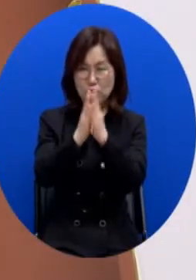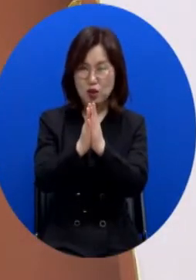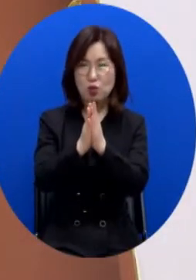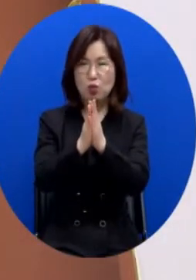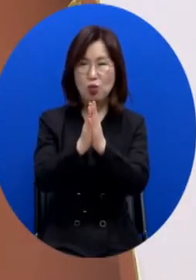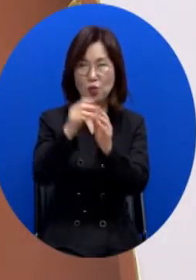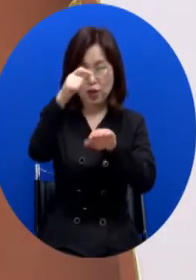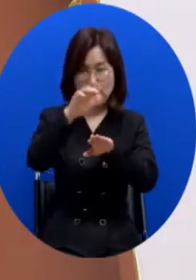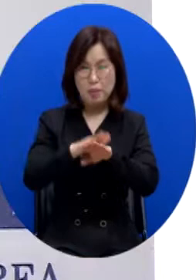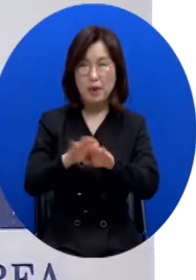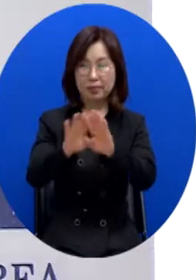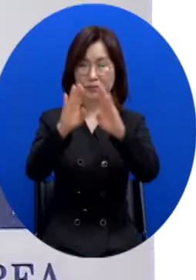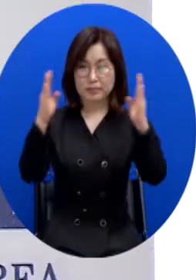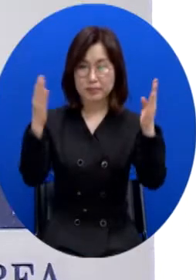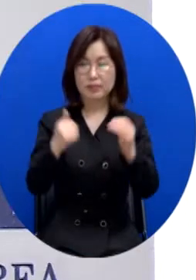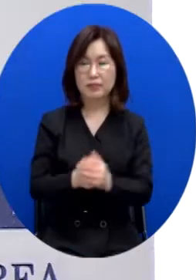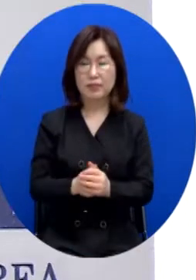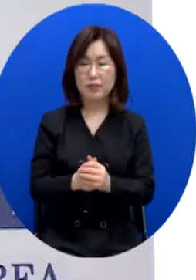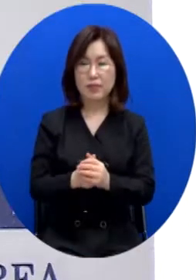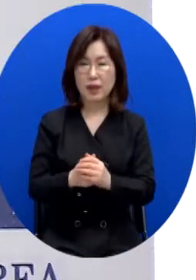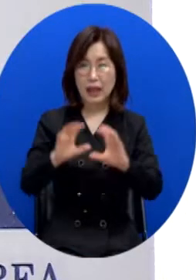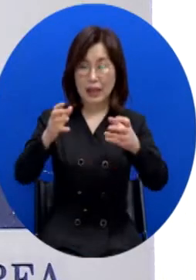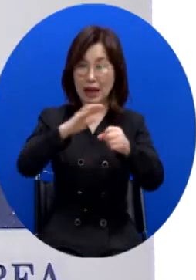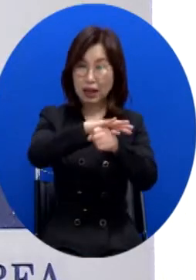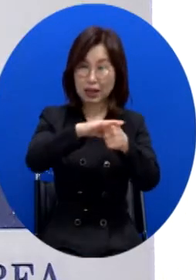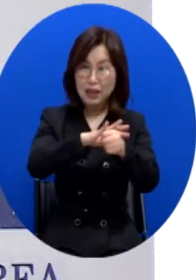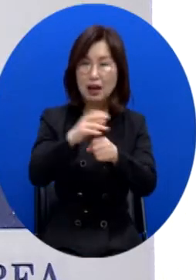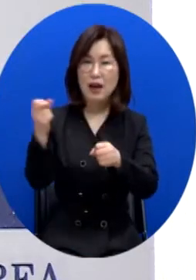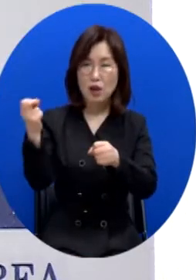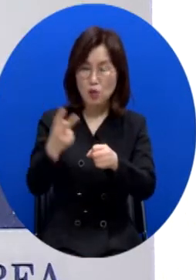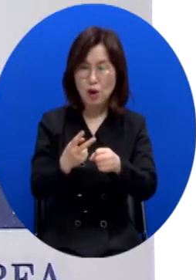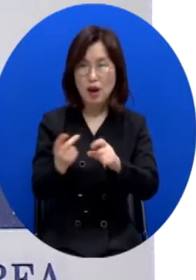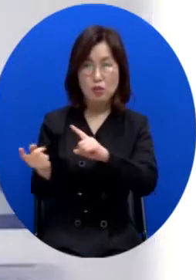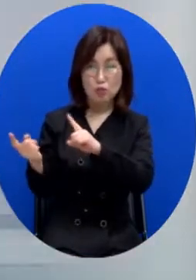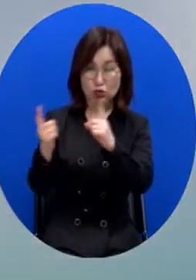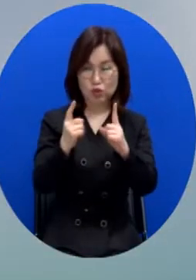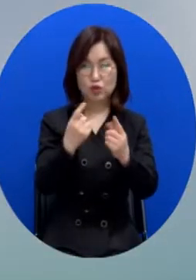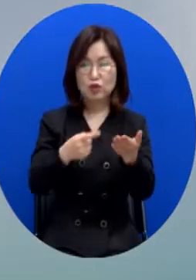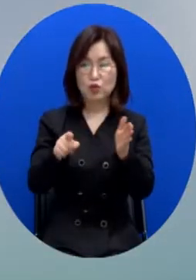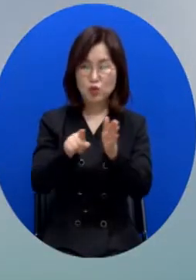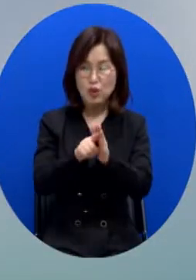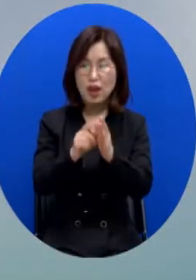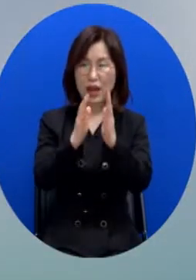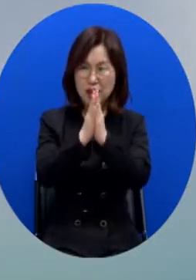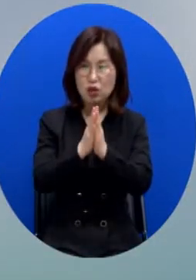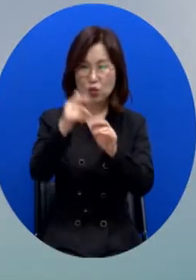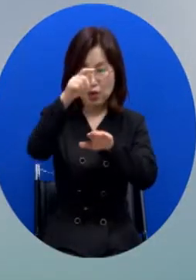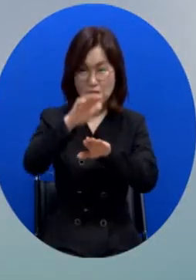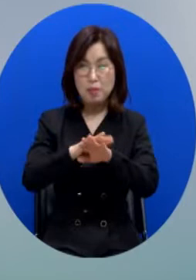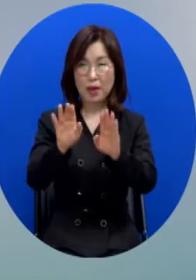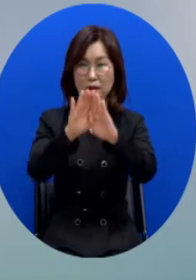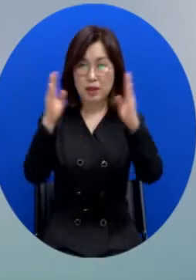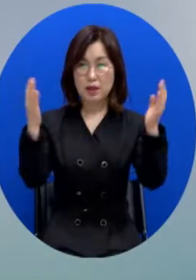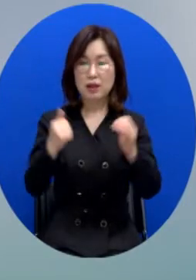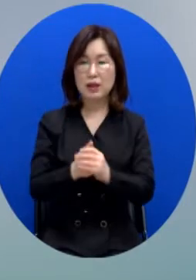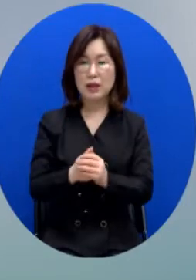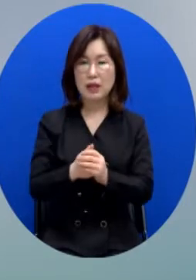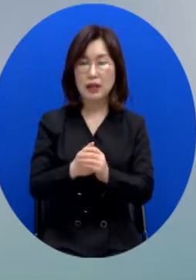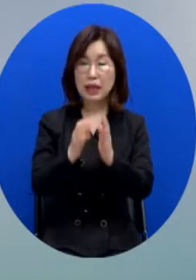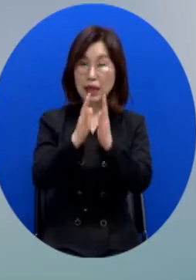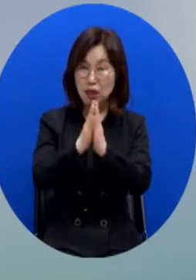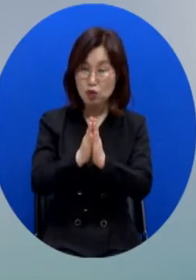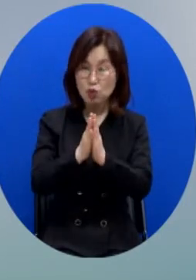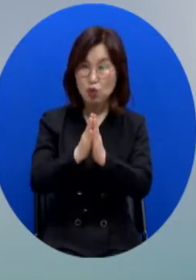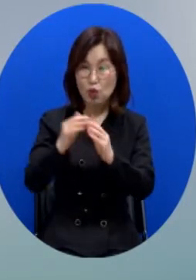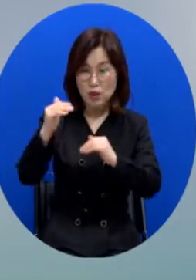1장 좋은 애국 정신을 고취하고 다음세대 부흥의 의지를 다지기 위해 기도해 를 기획했다 고 밝혔습니다 기도의 일정 동안